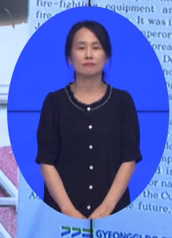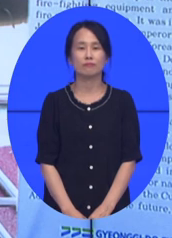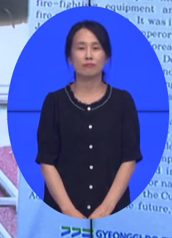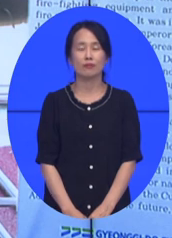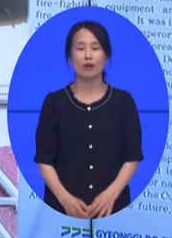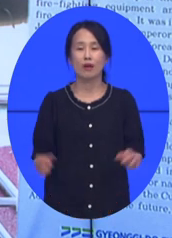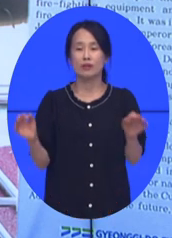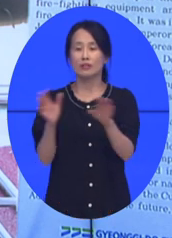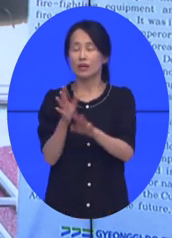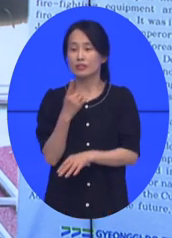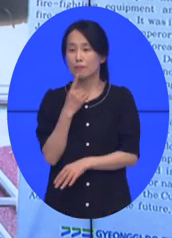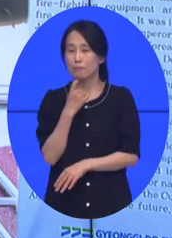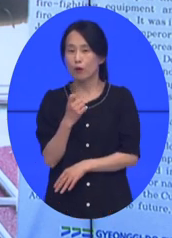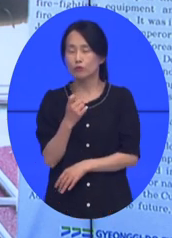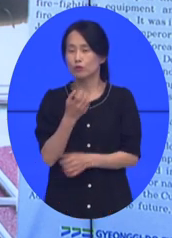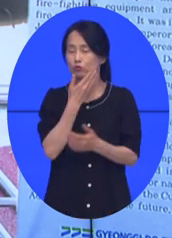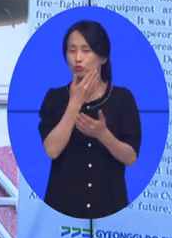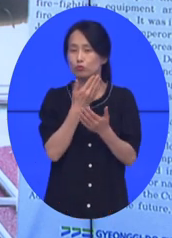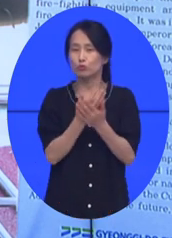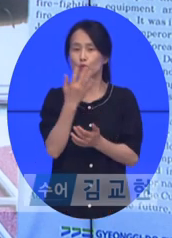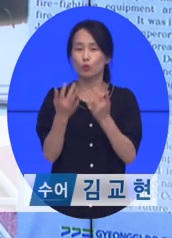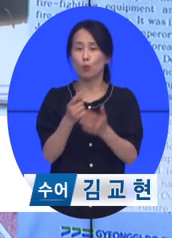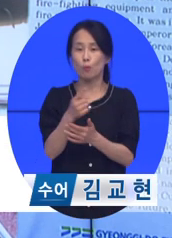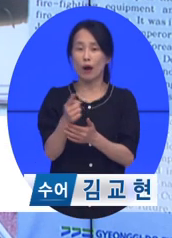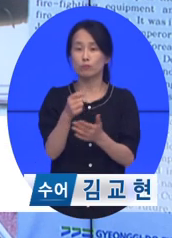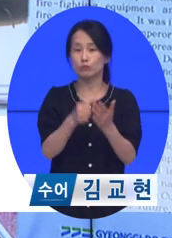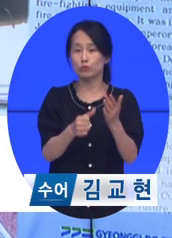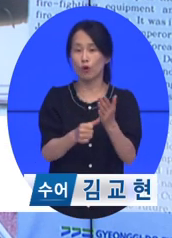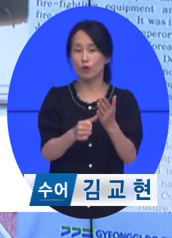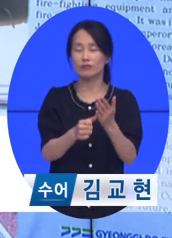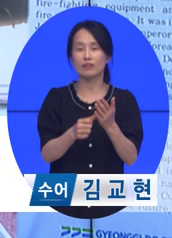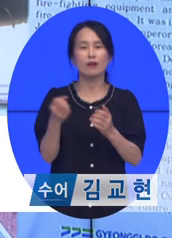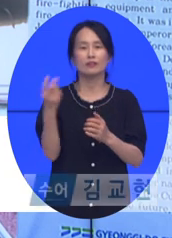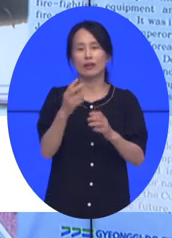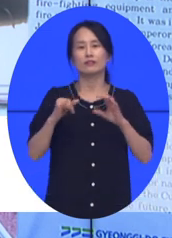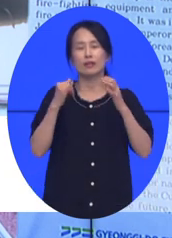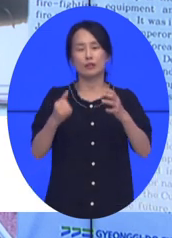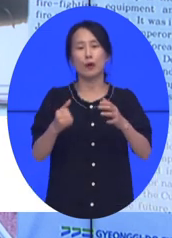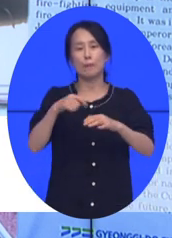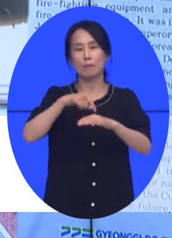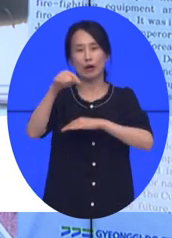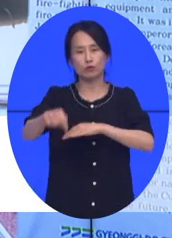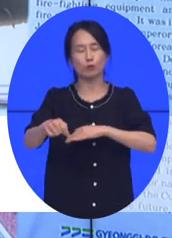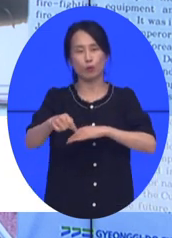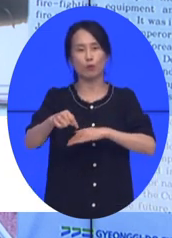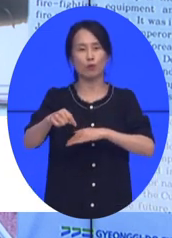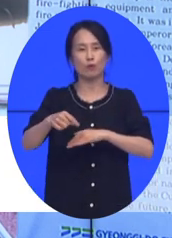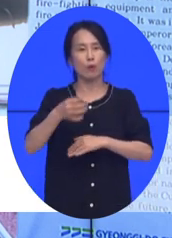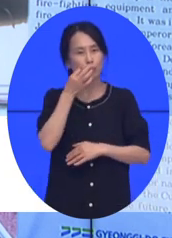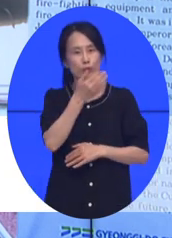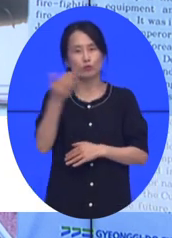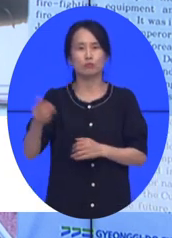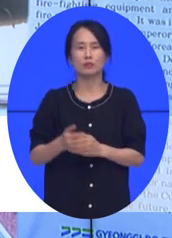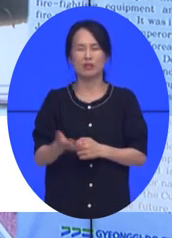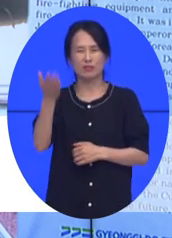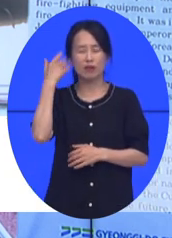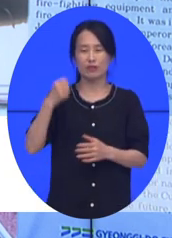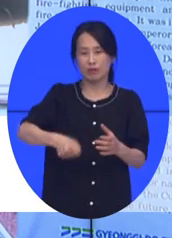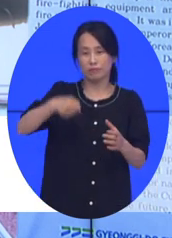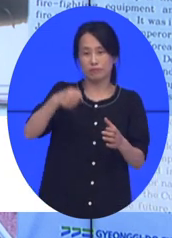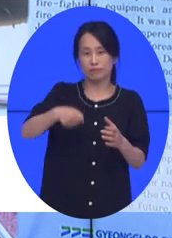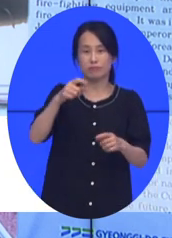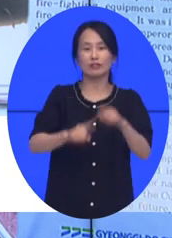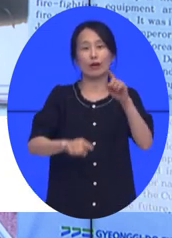사라질 위기에 놓였던 소중한 소방 유물이 다시 세상 밖으로 나오게 됐습니다 과거 소방차 역할을 했던 수동식